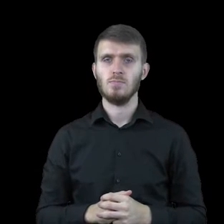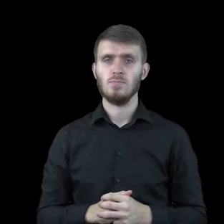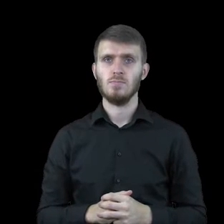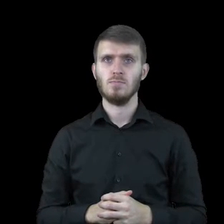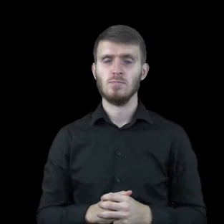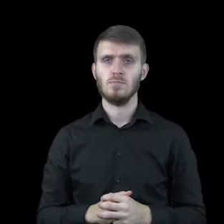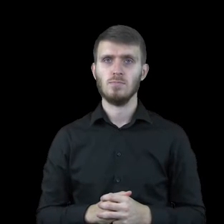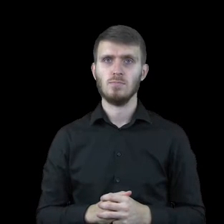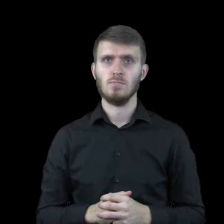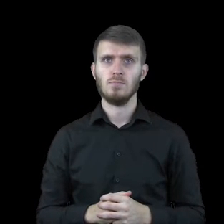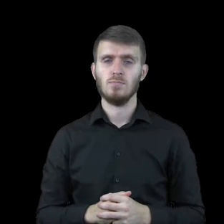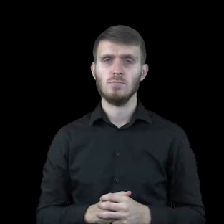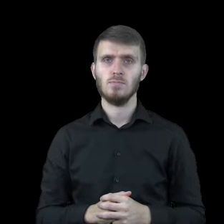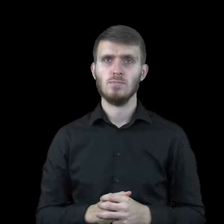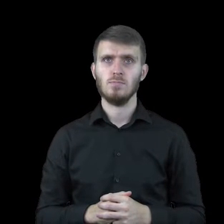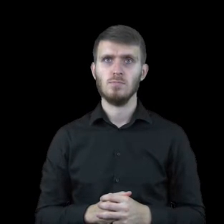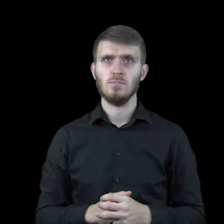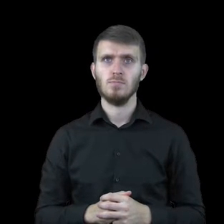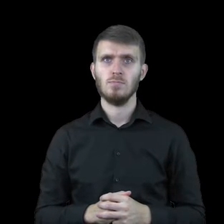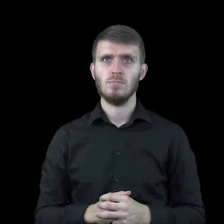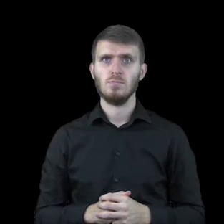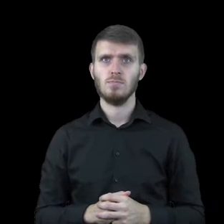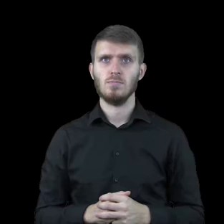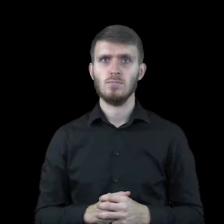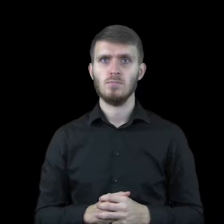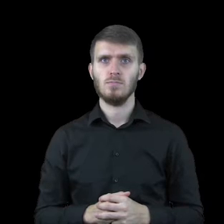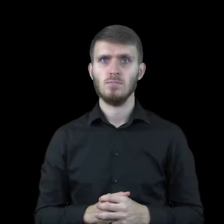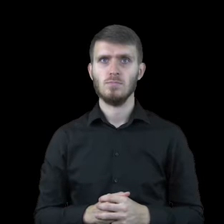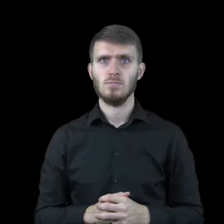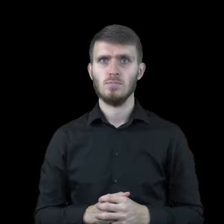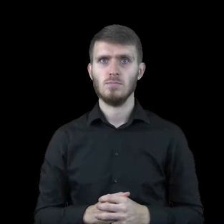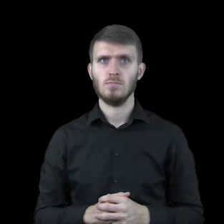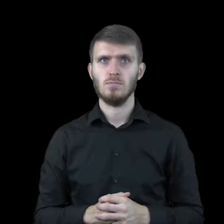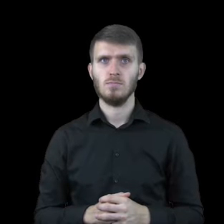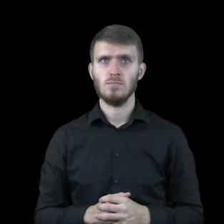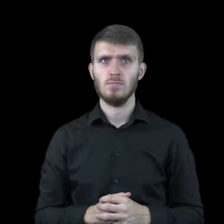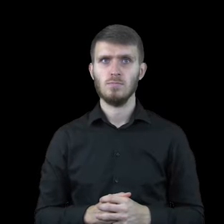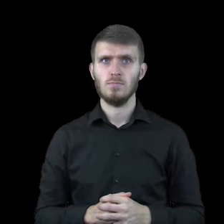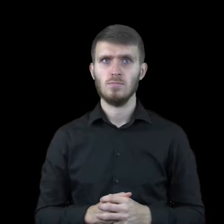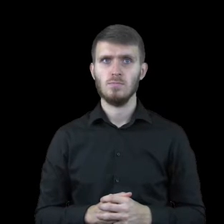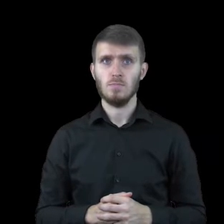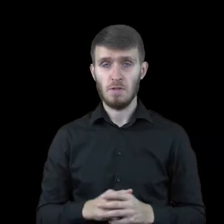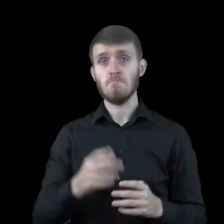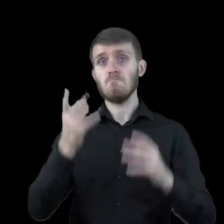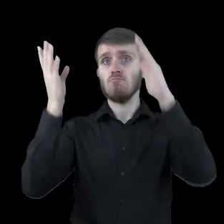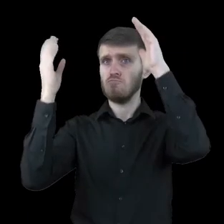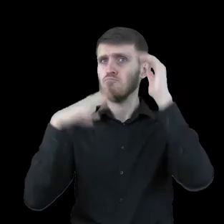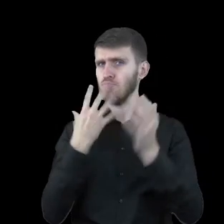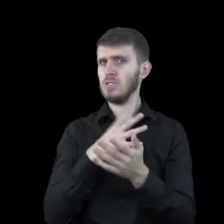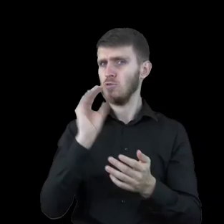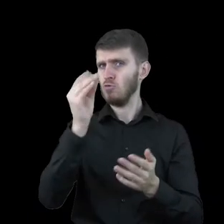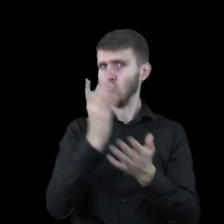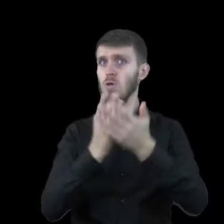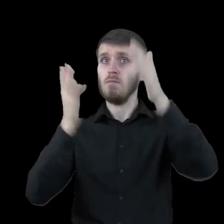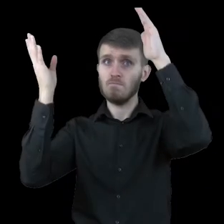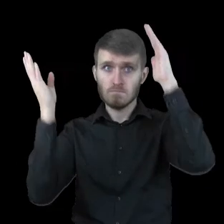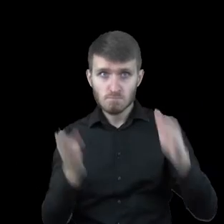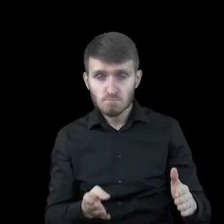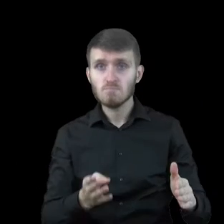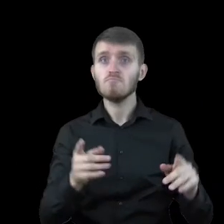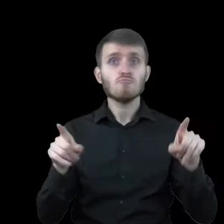im prostej. Czyli ten należy na lewo od siecznej, do góry od prostej i ten też. Więc to są kąty odpowiadające. A ponieważ te dwie